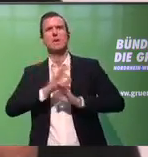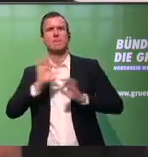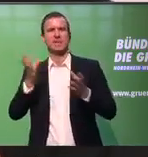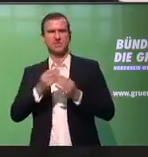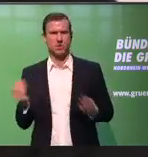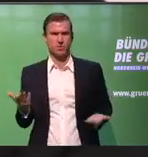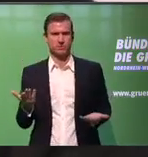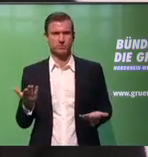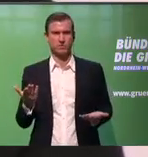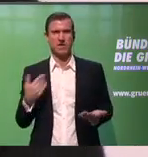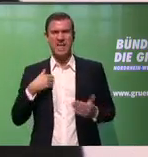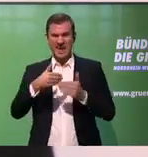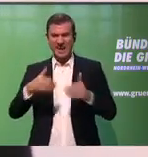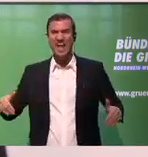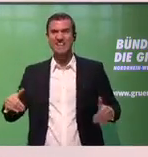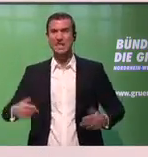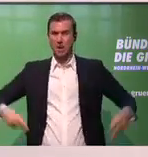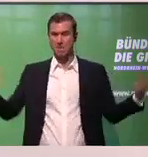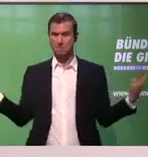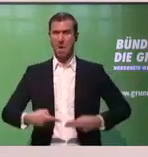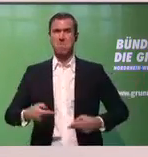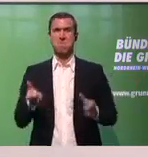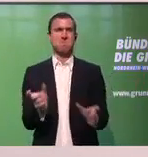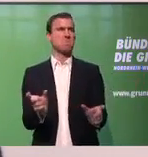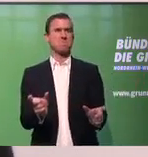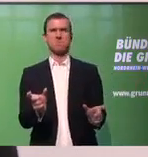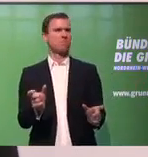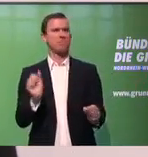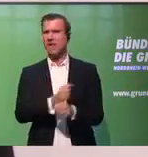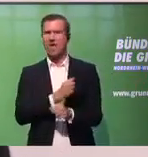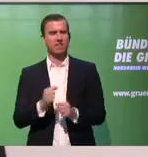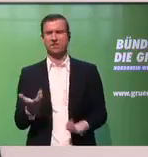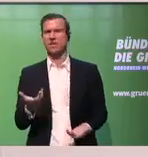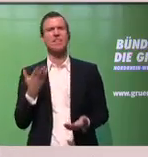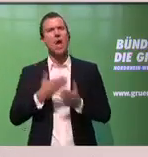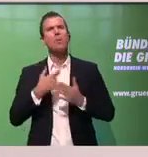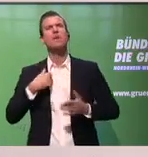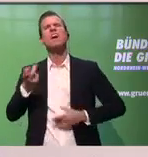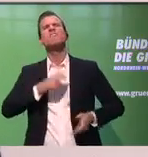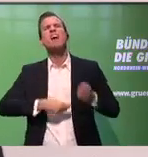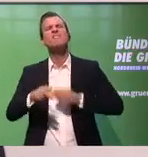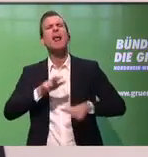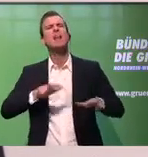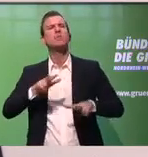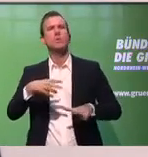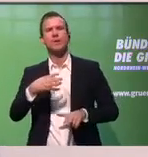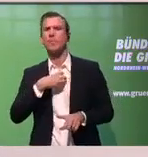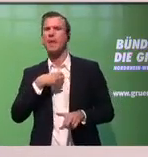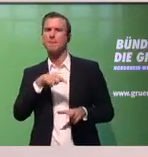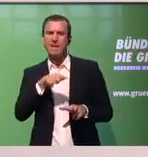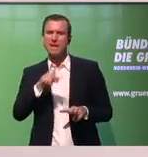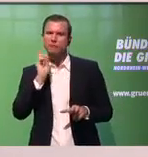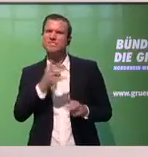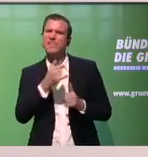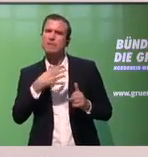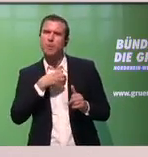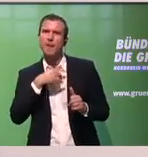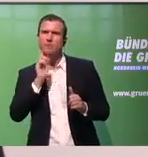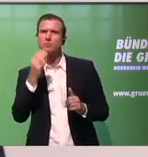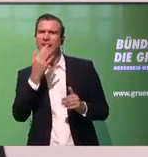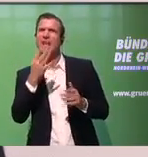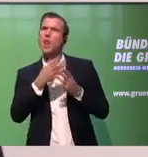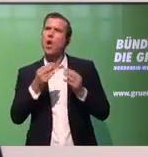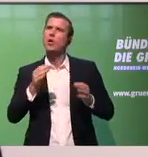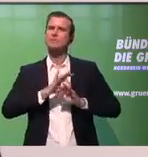auch nicht unsere Grenzen schließen und deswegen haben wir ein Problem mit der Verwaltung. Wir müssen dieses Problem behandeln. Das ist ein Problem der